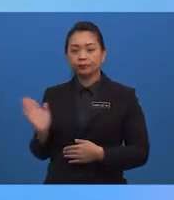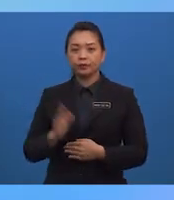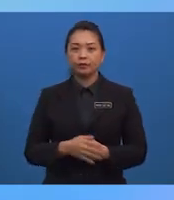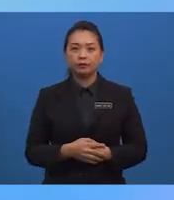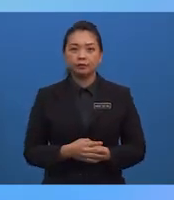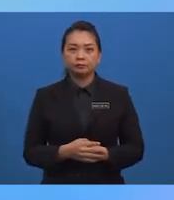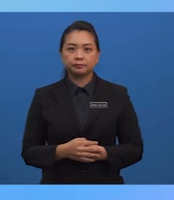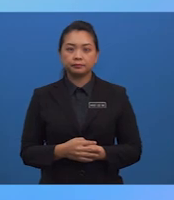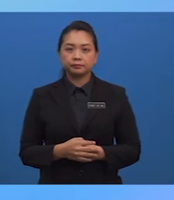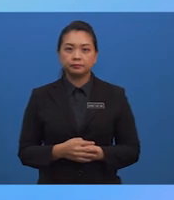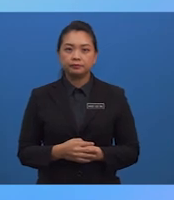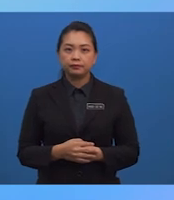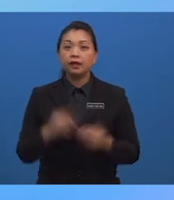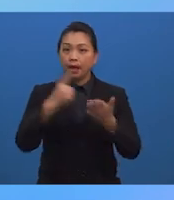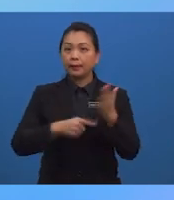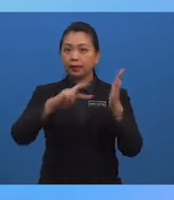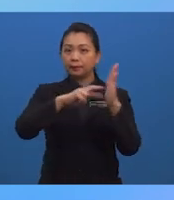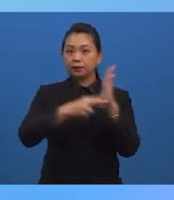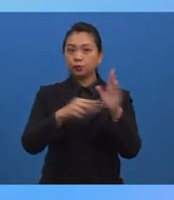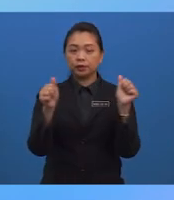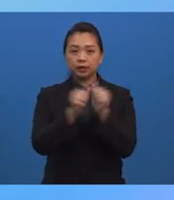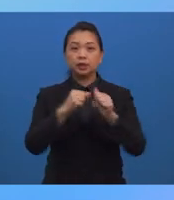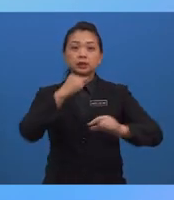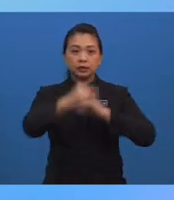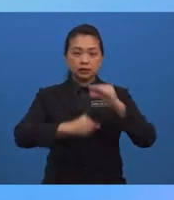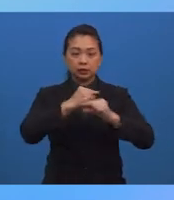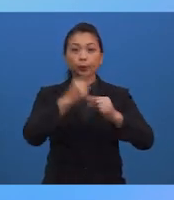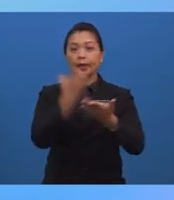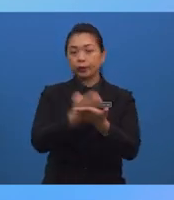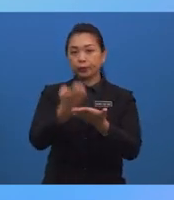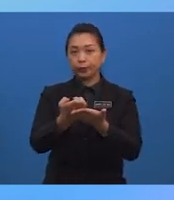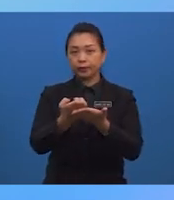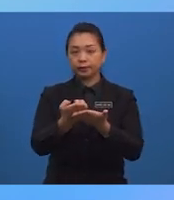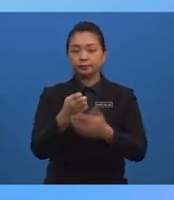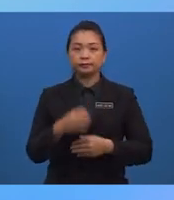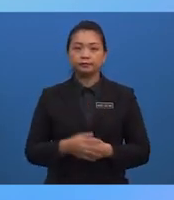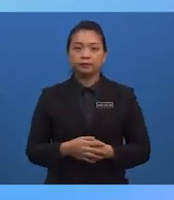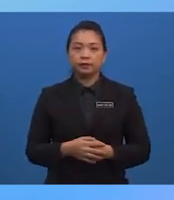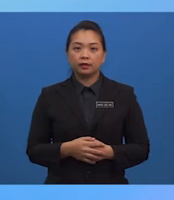soalan yang pertama, apakah yang dimaksudkan dengan globalisasi ekonomi?